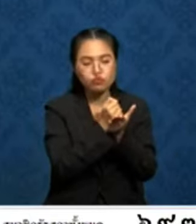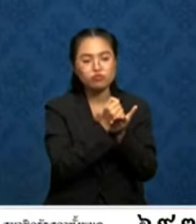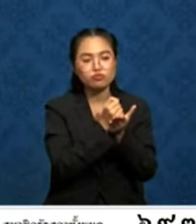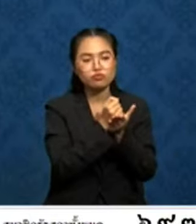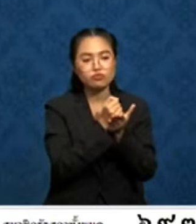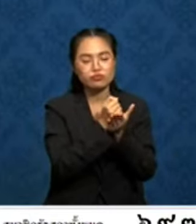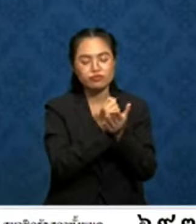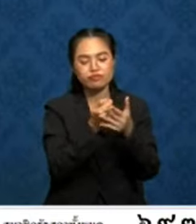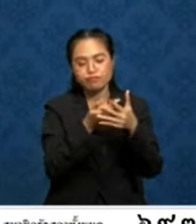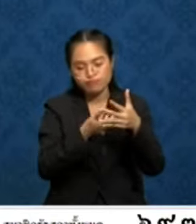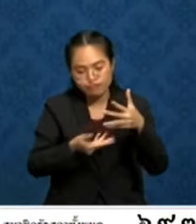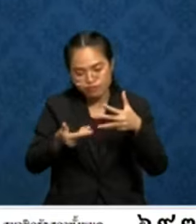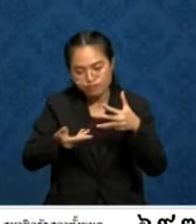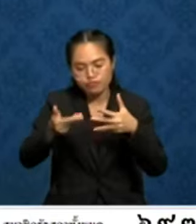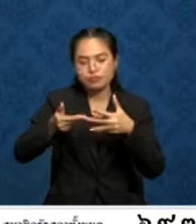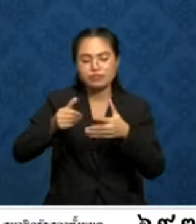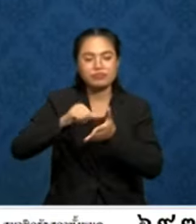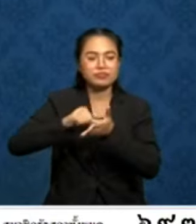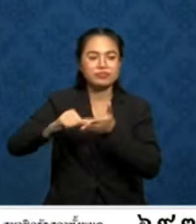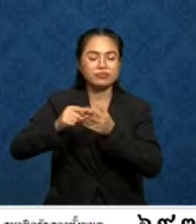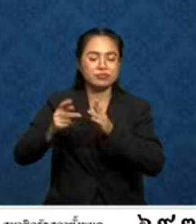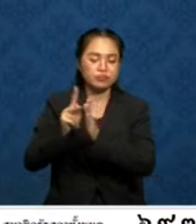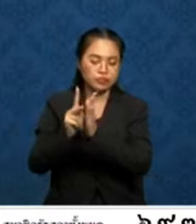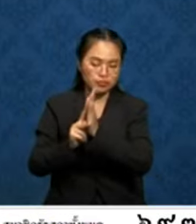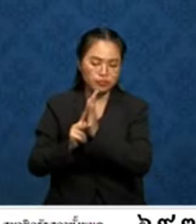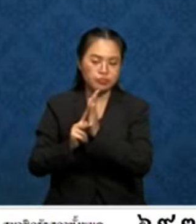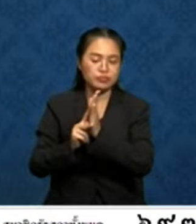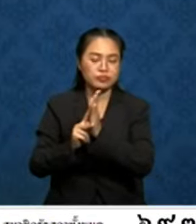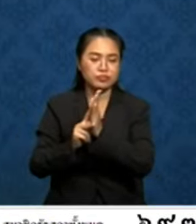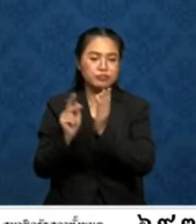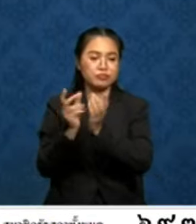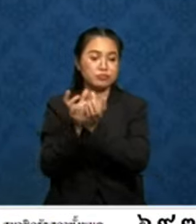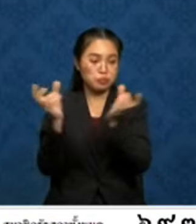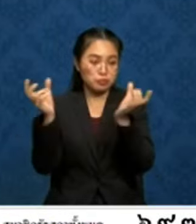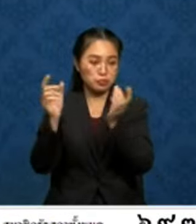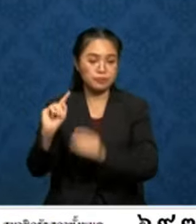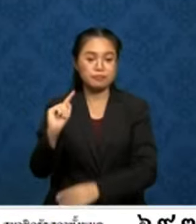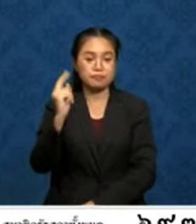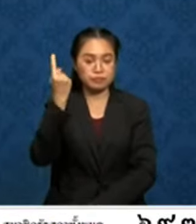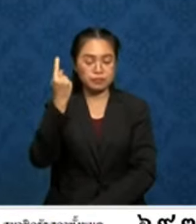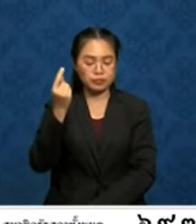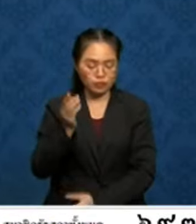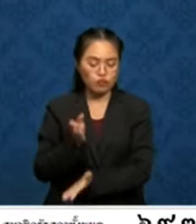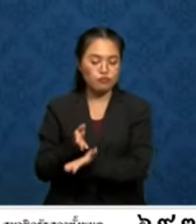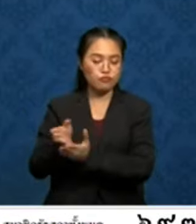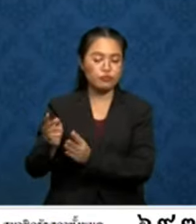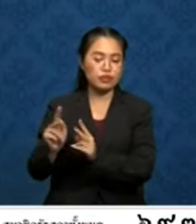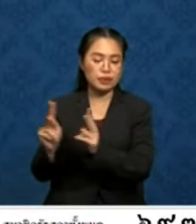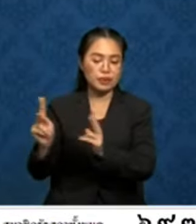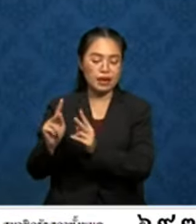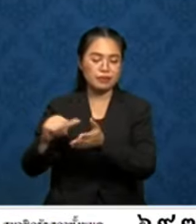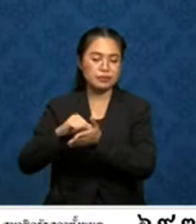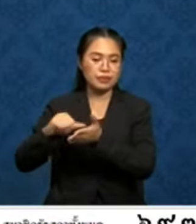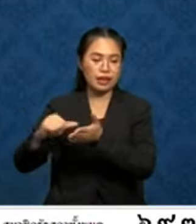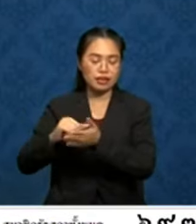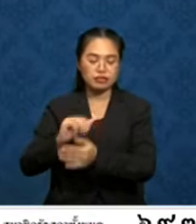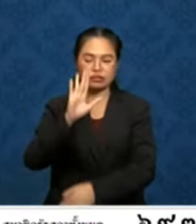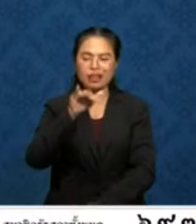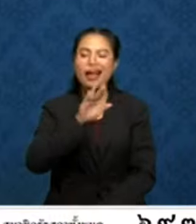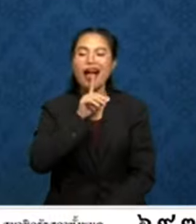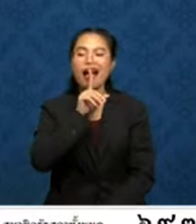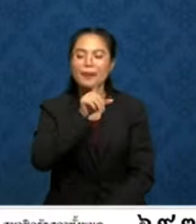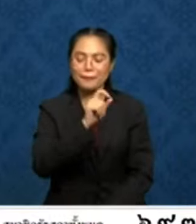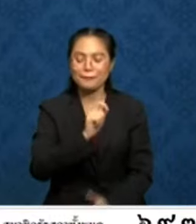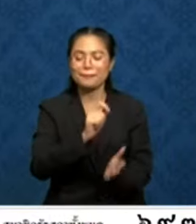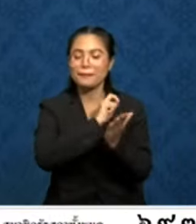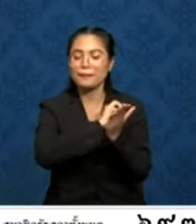ร่างรัฐธรรมนูญฉบับใหม่นะครับคณะกรรมการกำลังยกร่างอยู่เรากล้าที่จะเขียนมครับ